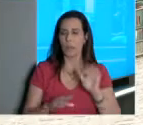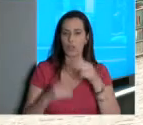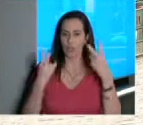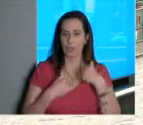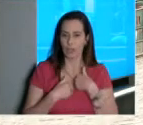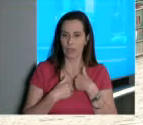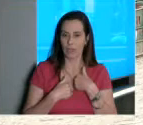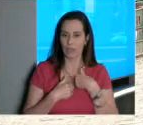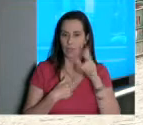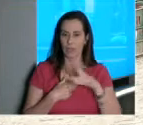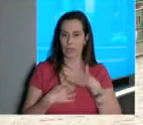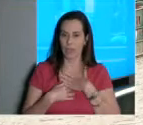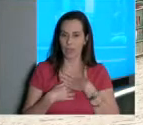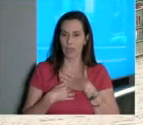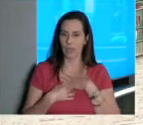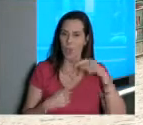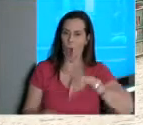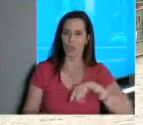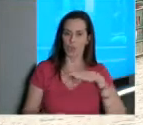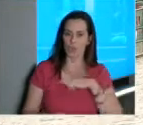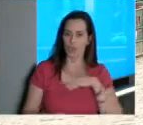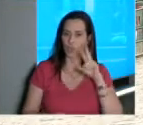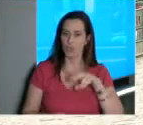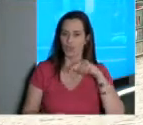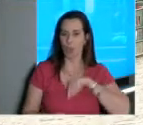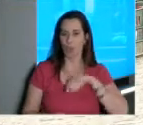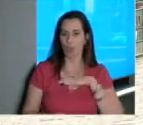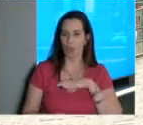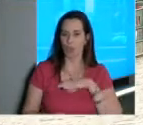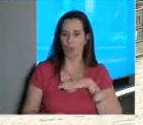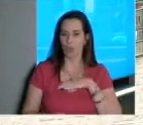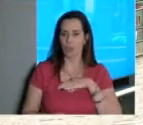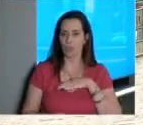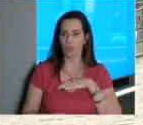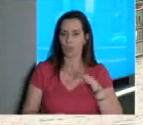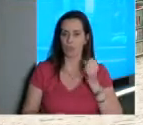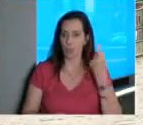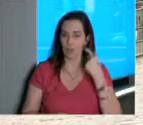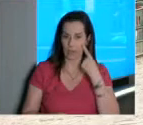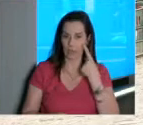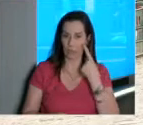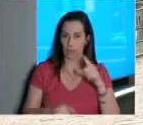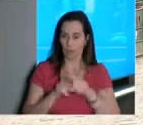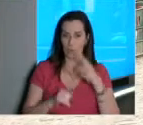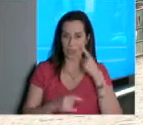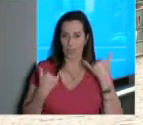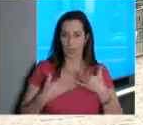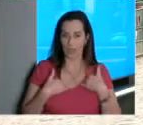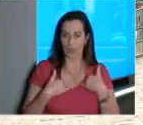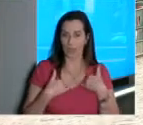חשוב לי זה שיש את האופי שלי ויש את הפרסונליטי שלי, ואם לא הייתי נראית כביכול כמו שאני